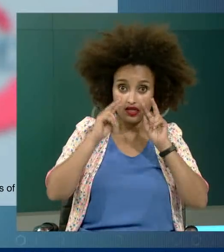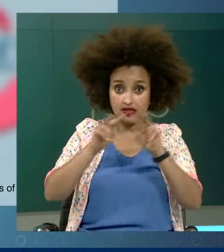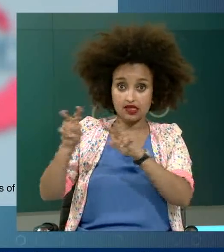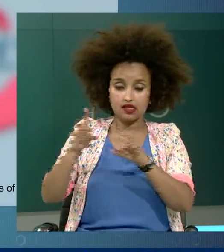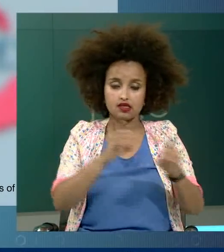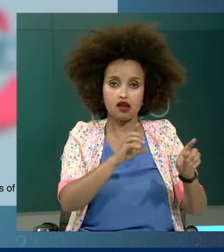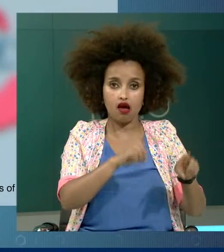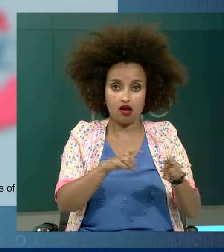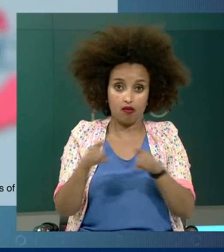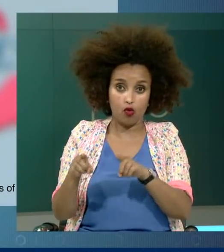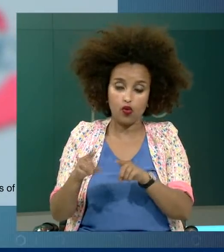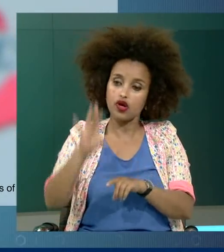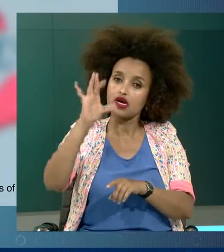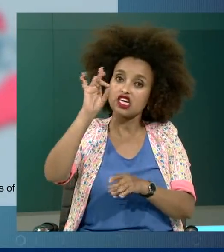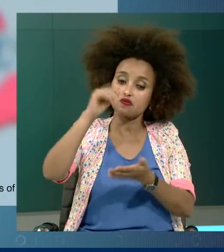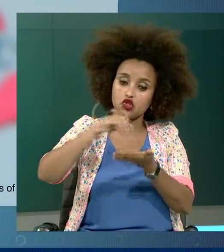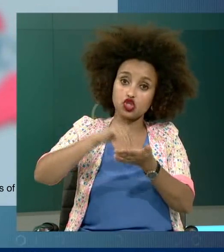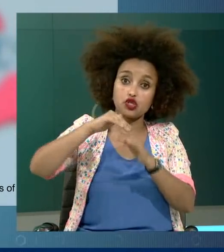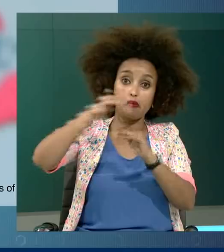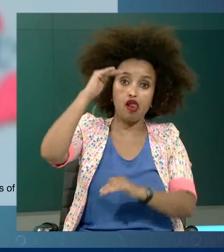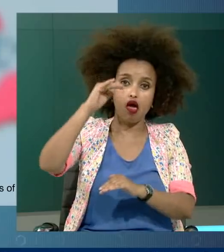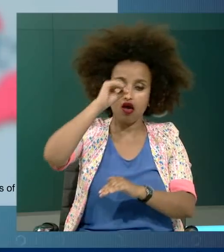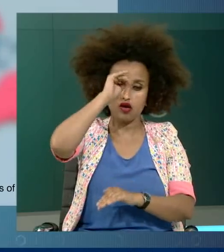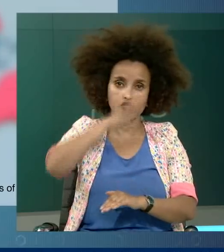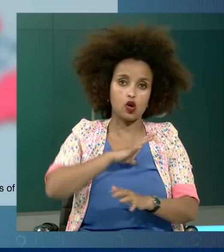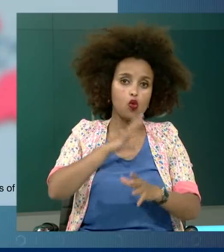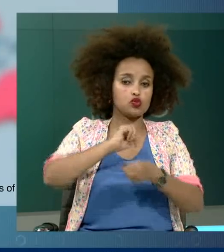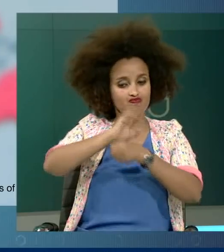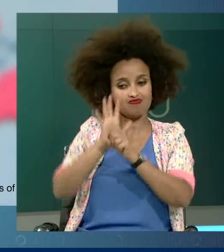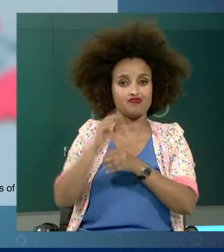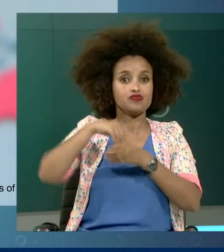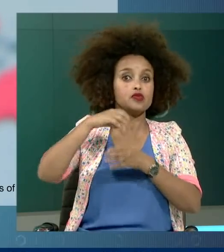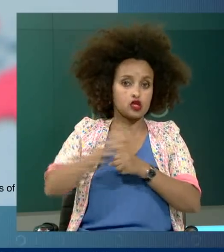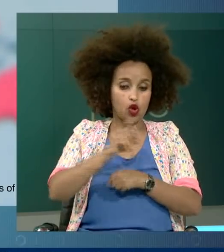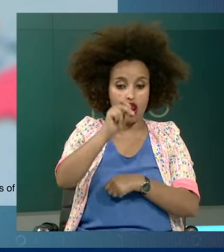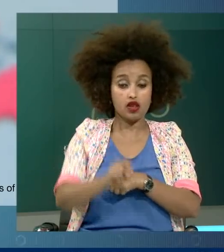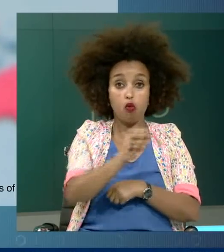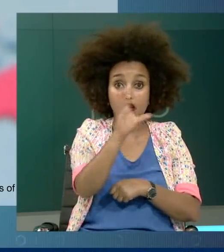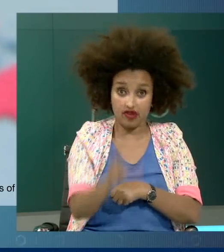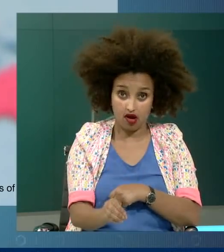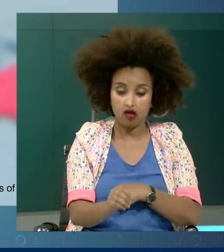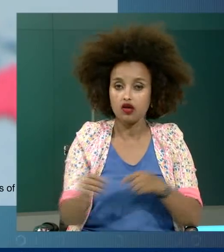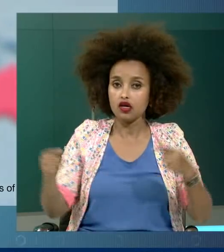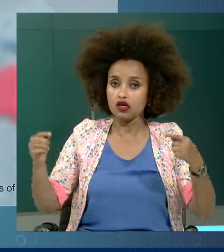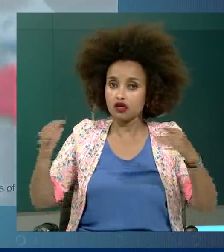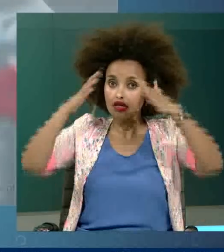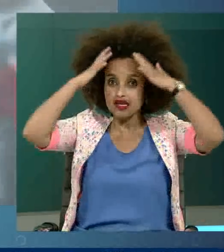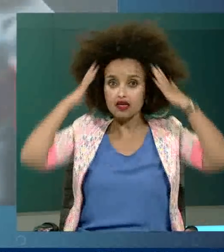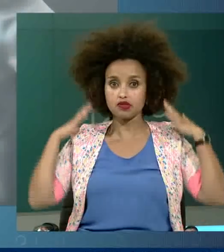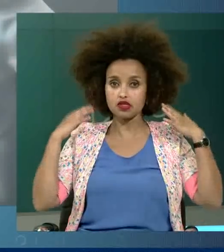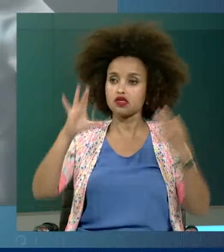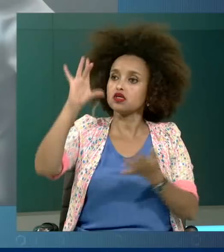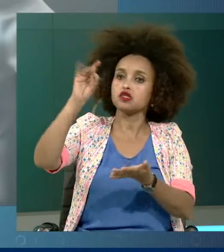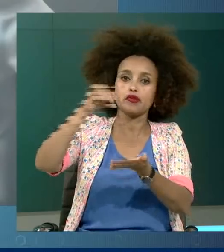ደግሞ ከ8000 በላይ ዜጎቿ ተይዘውባታል ሀገረ ደቡብ አፍሪካ ማለት ነው ግብጽ ደግሞ እንደዚሁ በተመሳሳይ ወደ